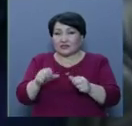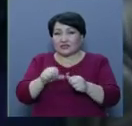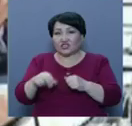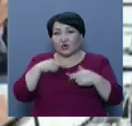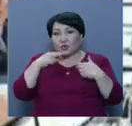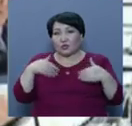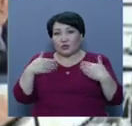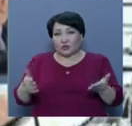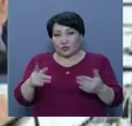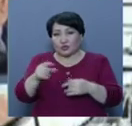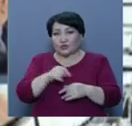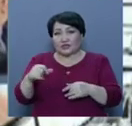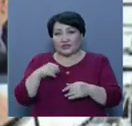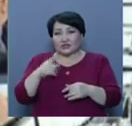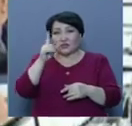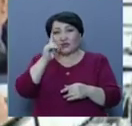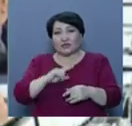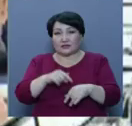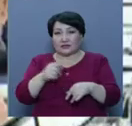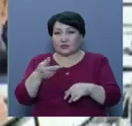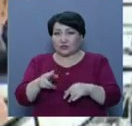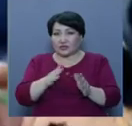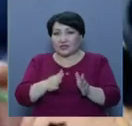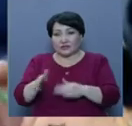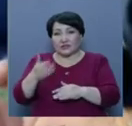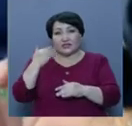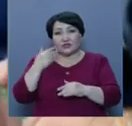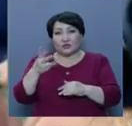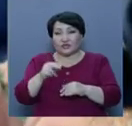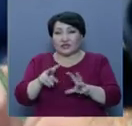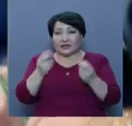Олардың өздерін жайлы сезіну үшін режимді жеңілдету бойынша арнайы шаралар атқарылуда.